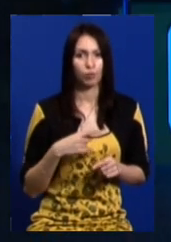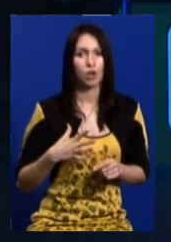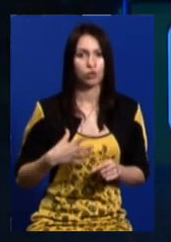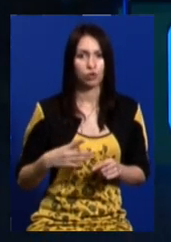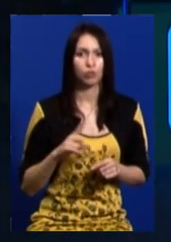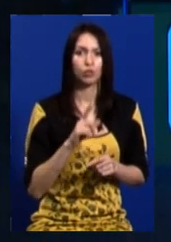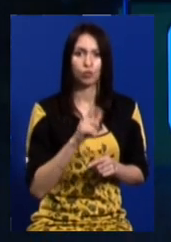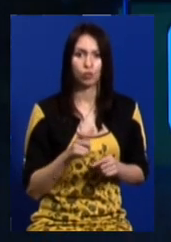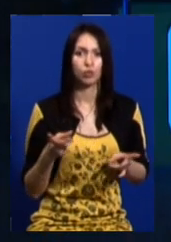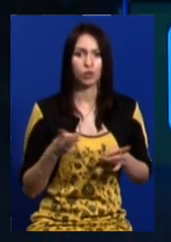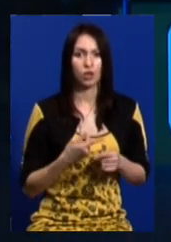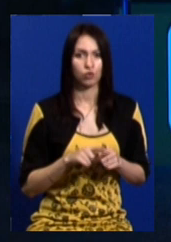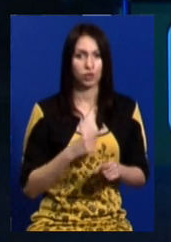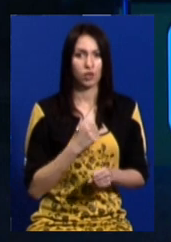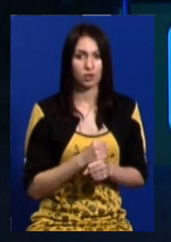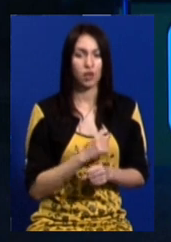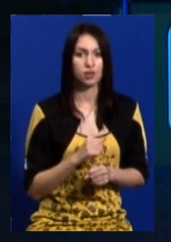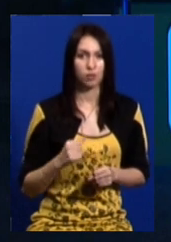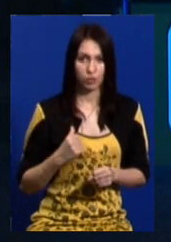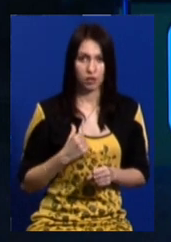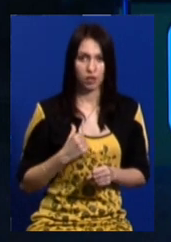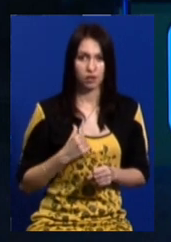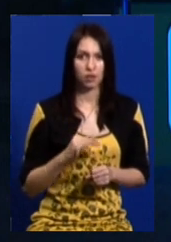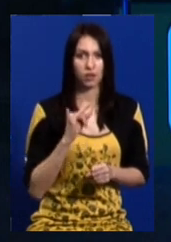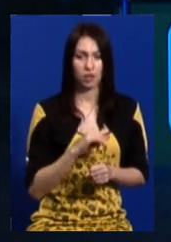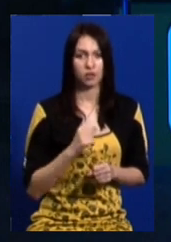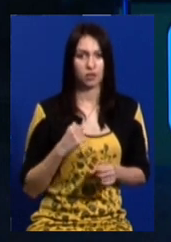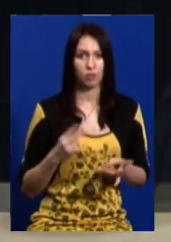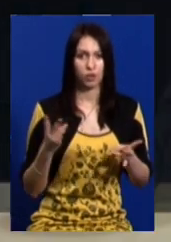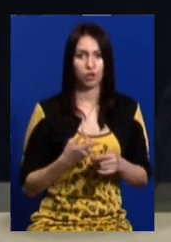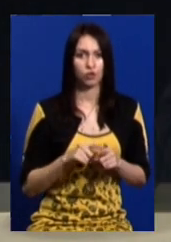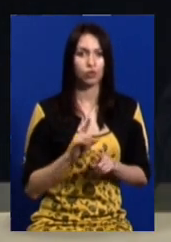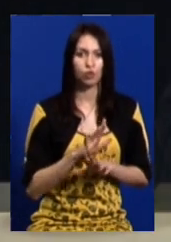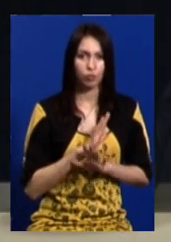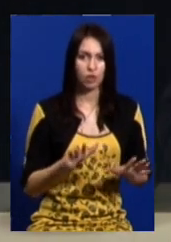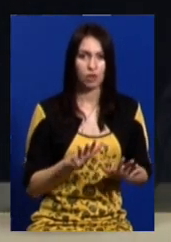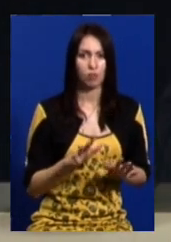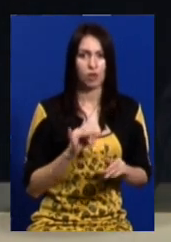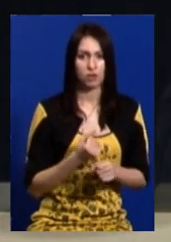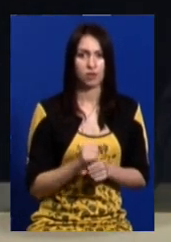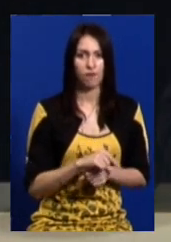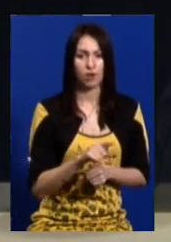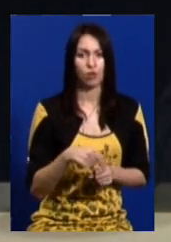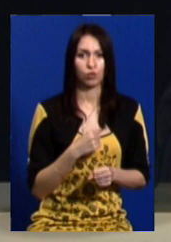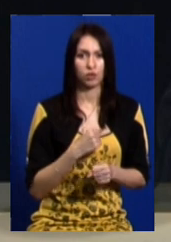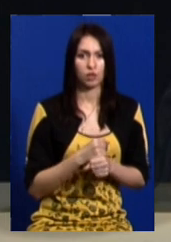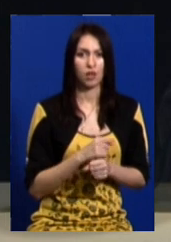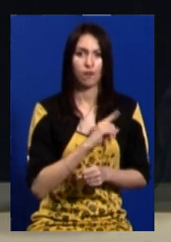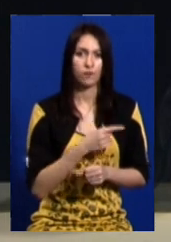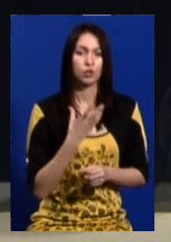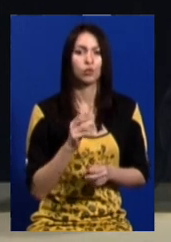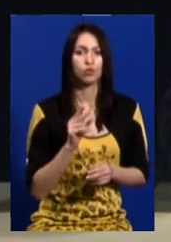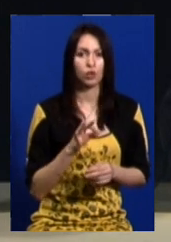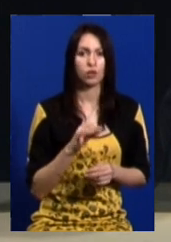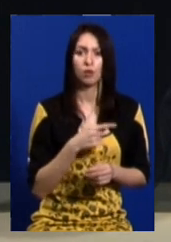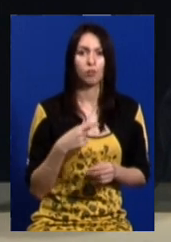що люди повинні це робити самовільно і самі повинні це, щоб не було, що заставляють їх переходити силою чи ще. Ми